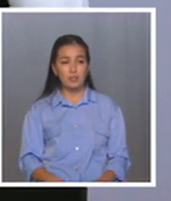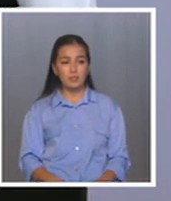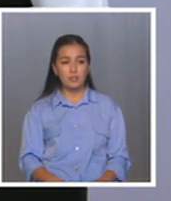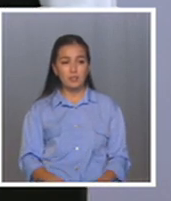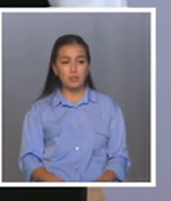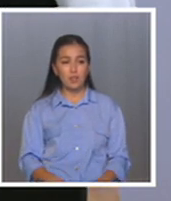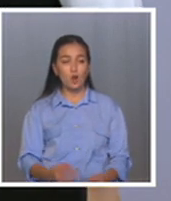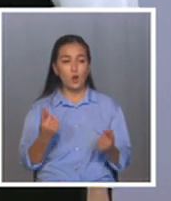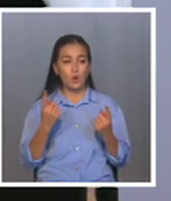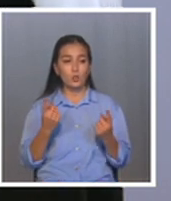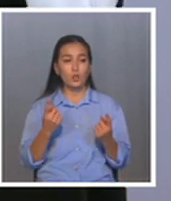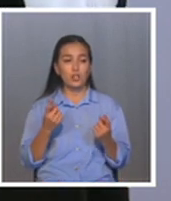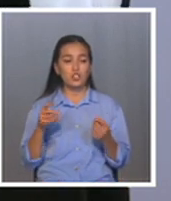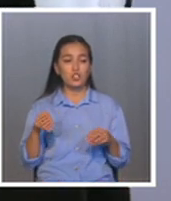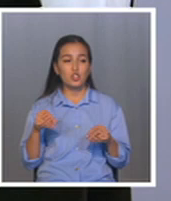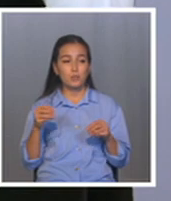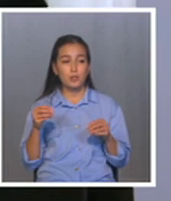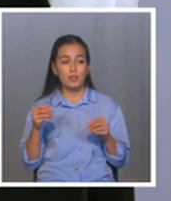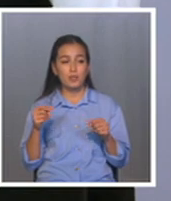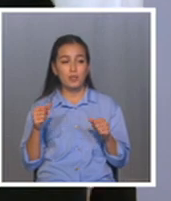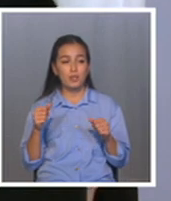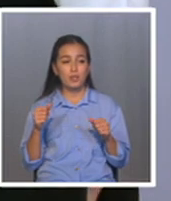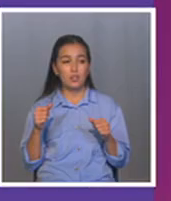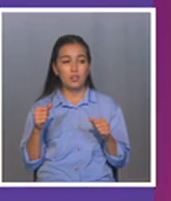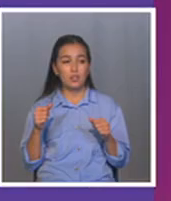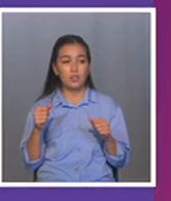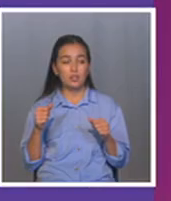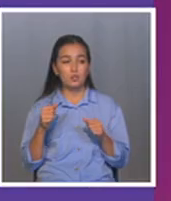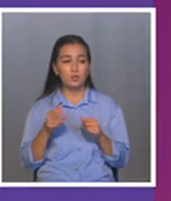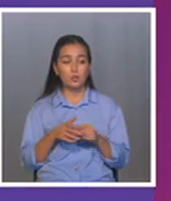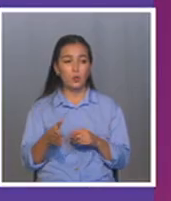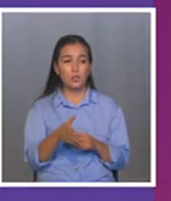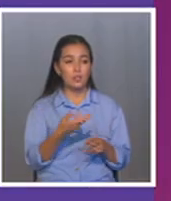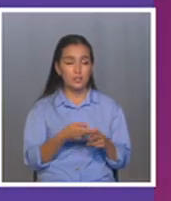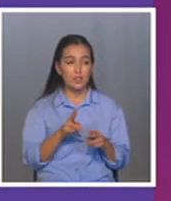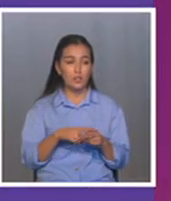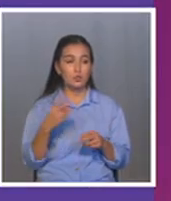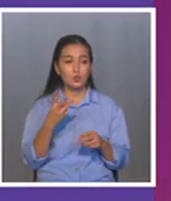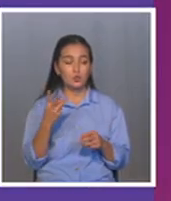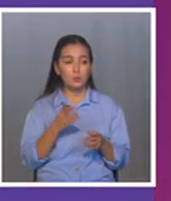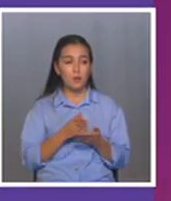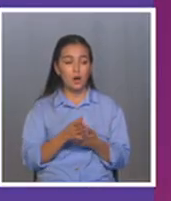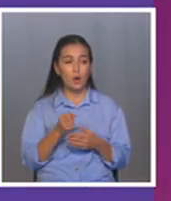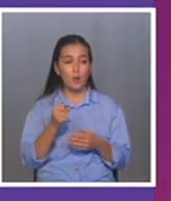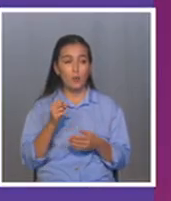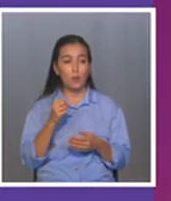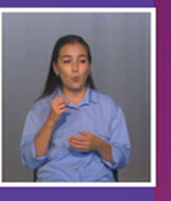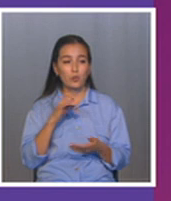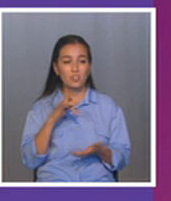Ұлы Жібек жолының үшінші бағытын орталық Қазақстан аумағынан бастаған